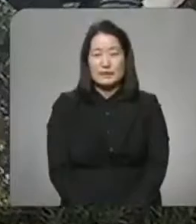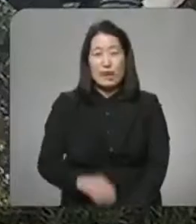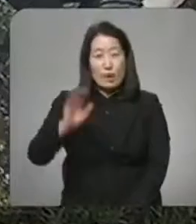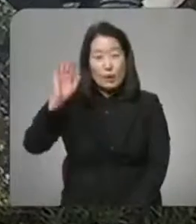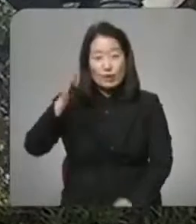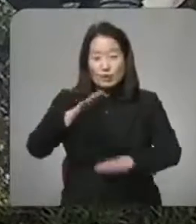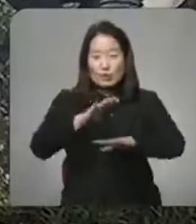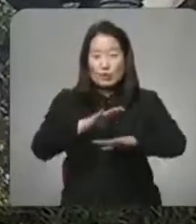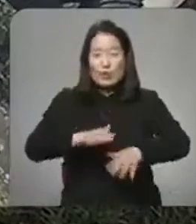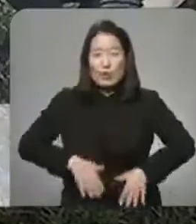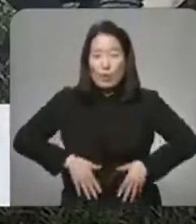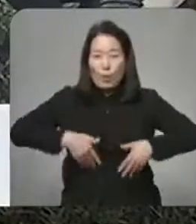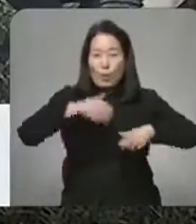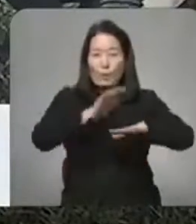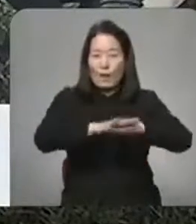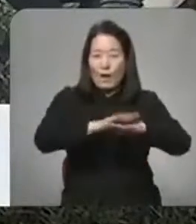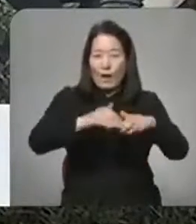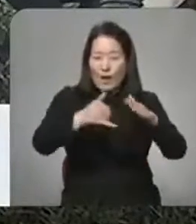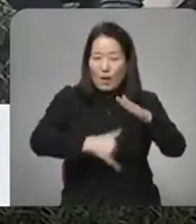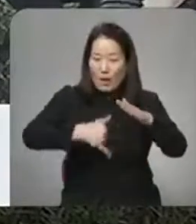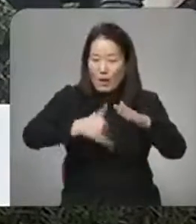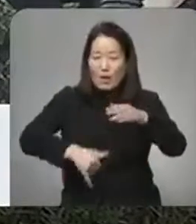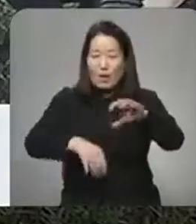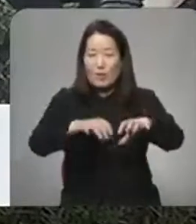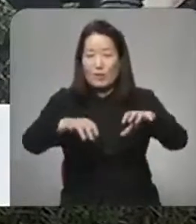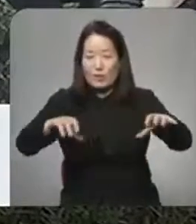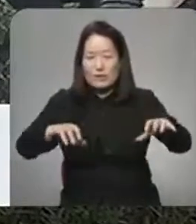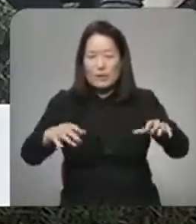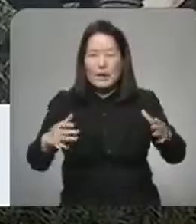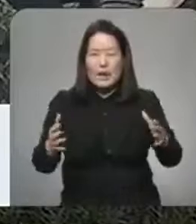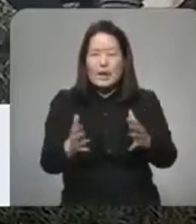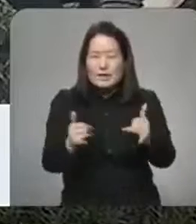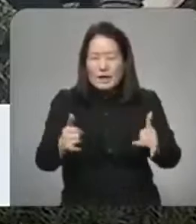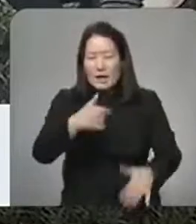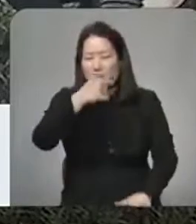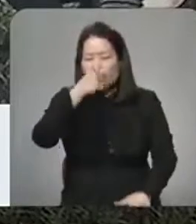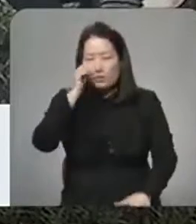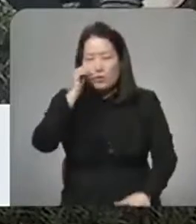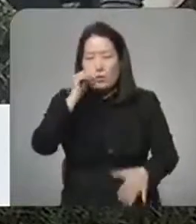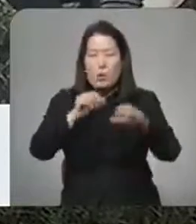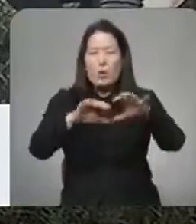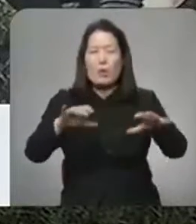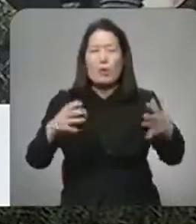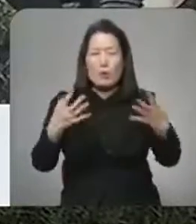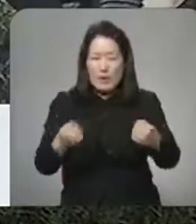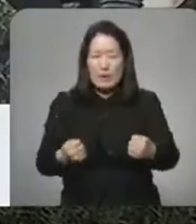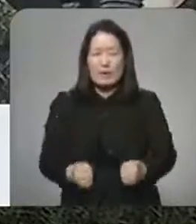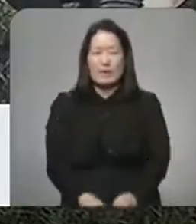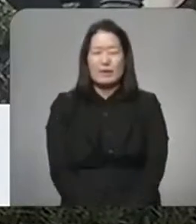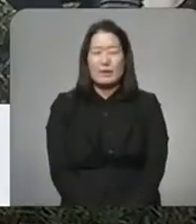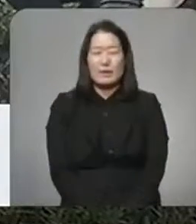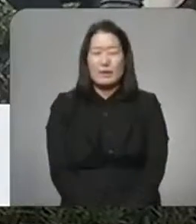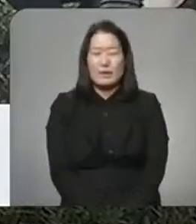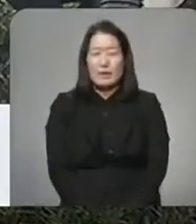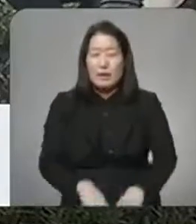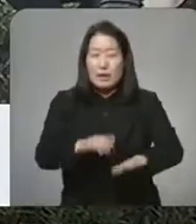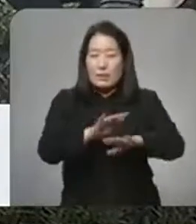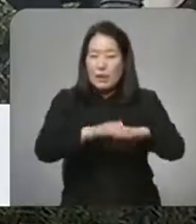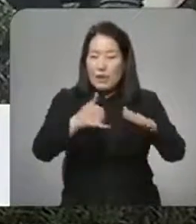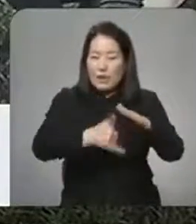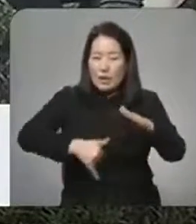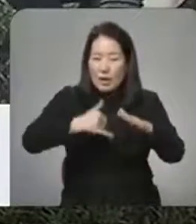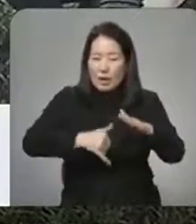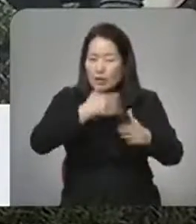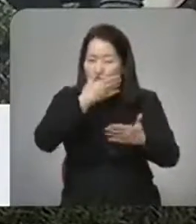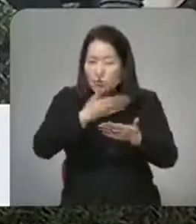요즘 봄 농사 가 한창인 농촌 곳곳에서 이 손 부족을 호소하는 목소리가 이어지고 있습니다 어느새 농촌 의 주요 이